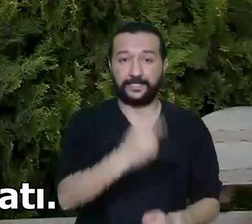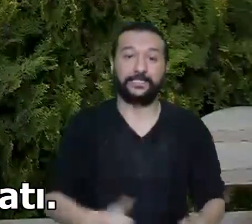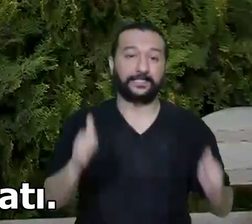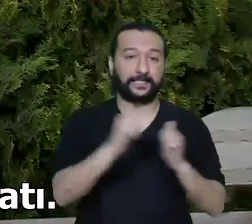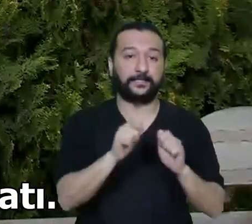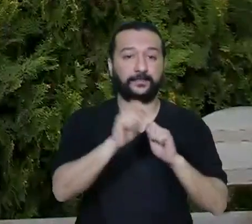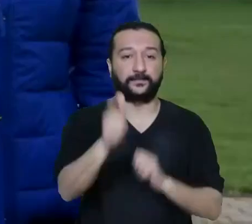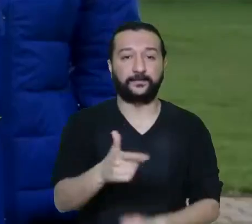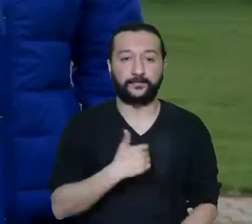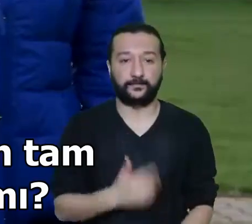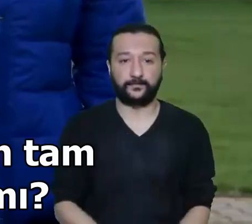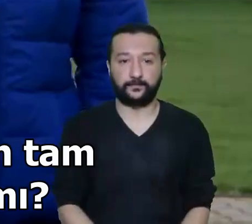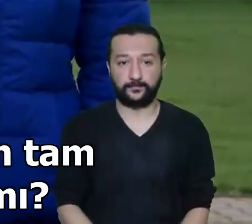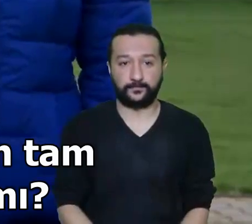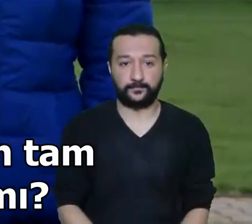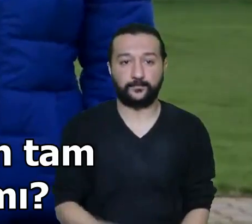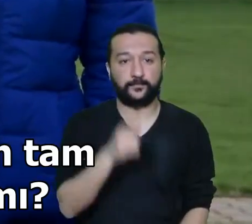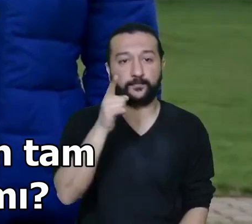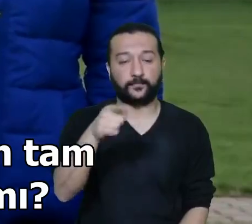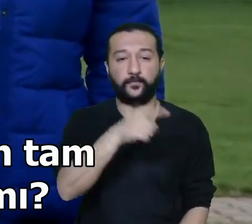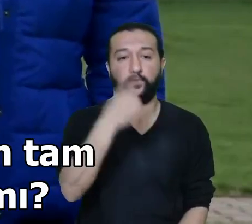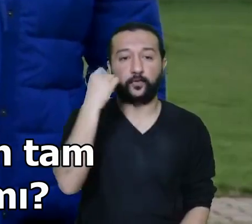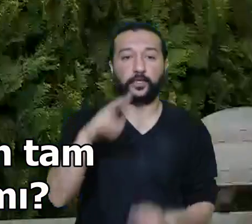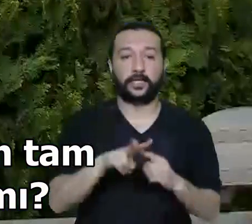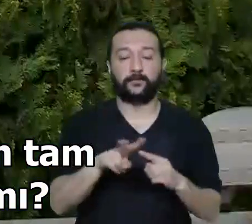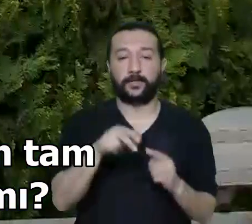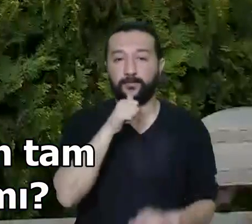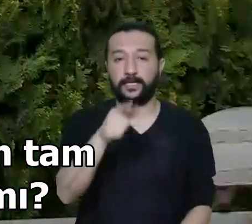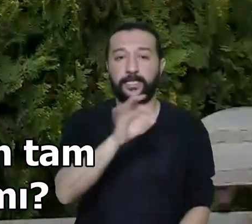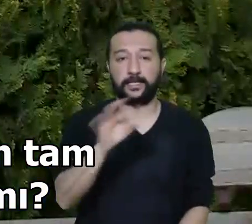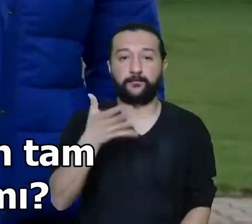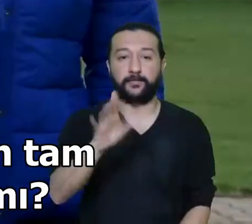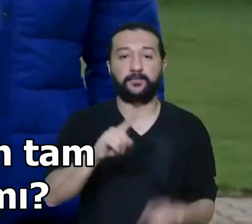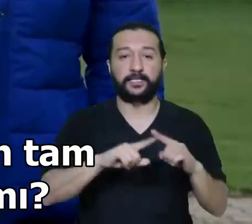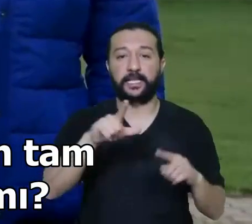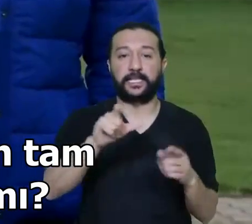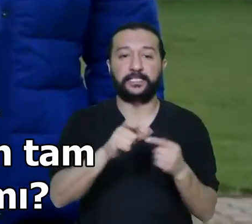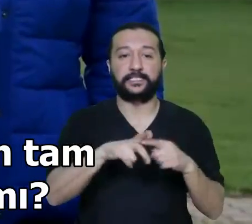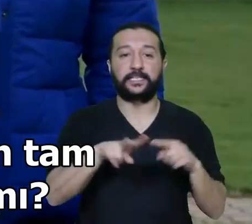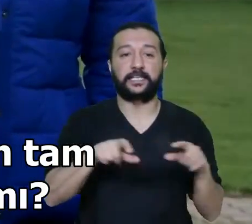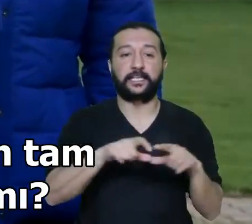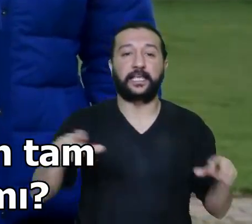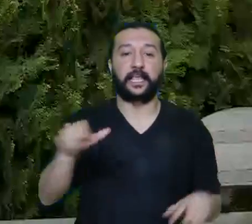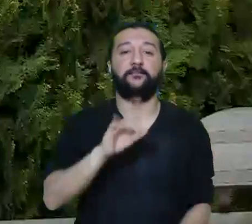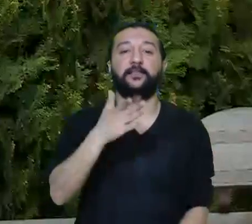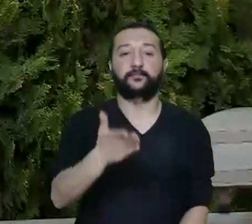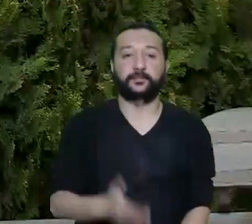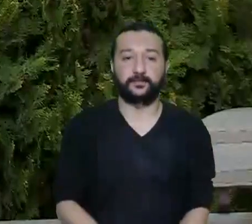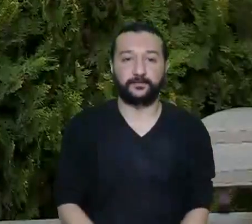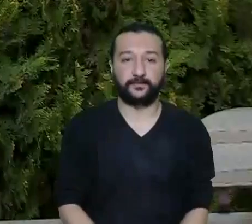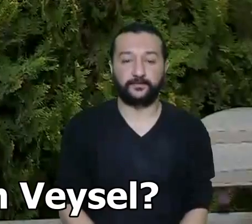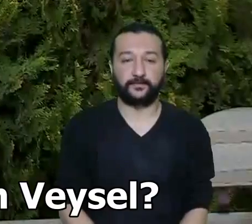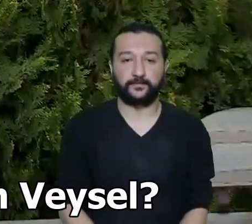tamı tamına iki katı. Oğlum sen dün Kemal Bey'den tam 5000 TL'lik çek almadın mı? Veysel kaş